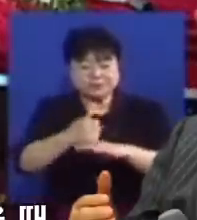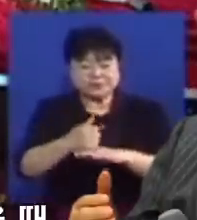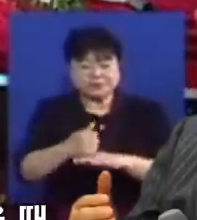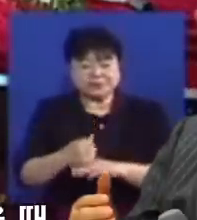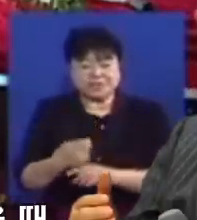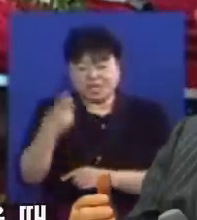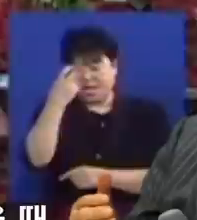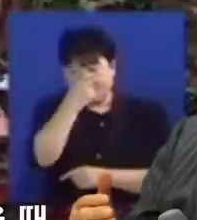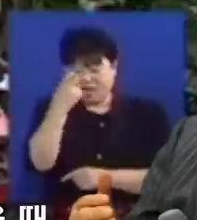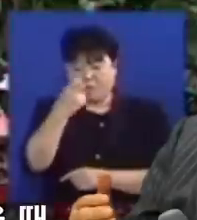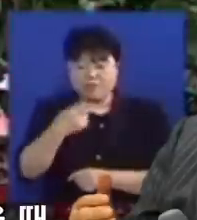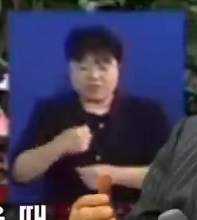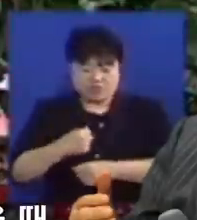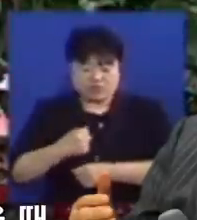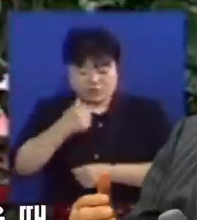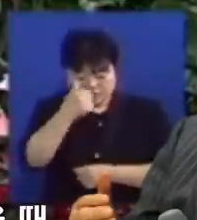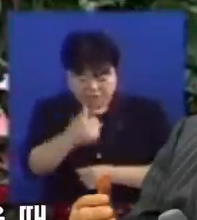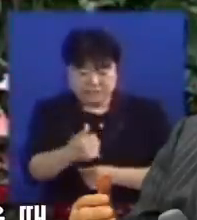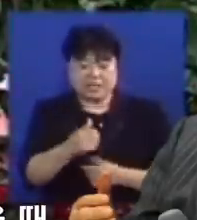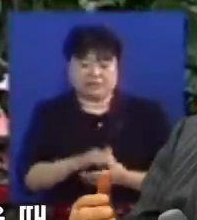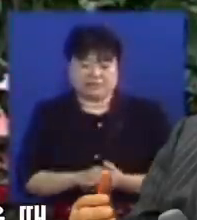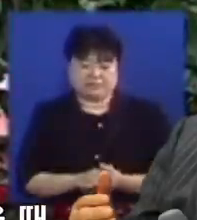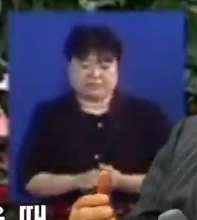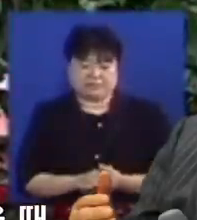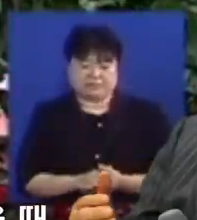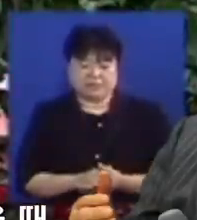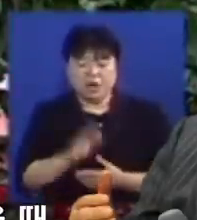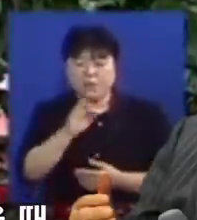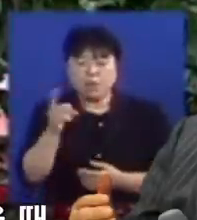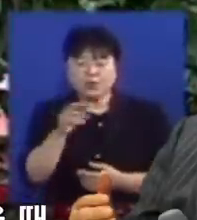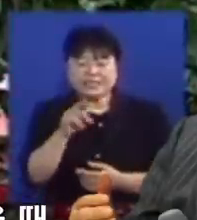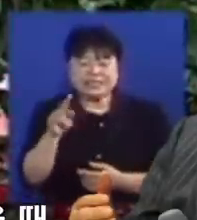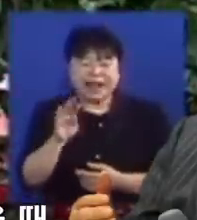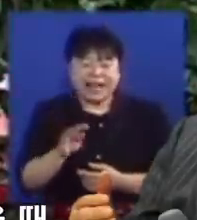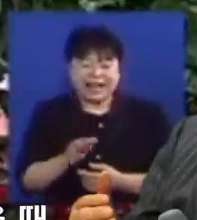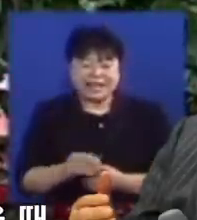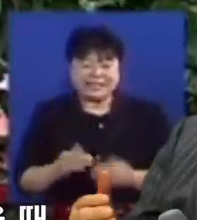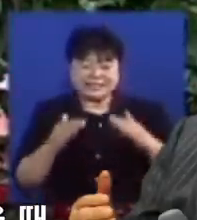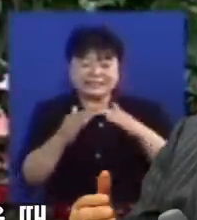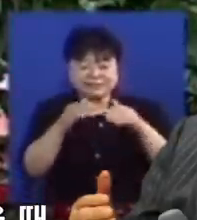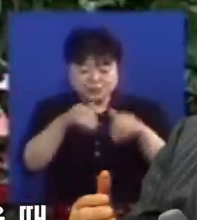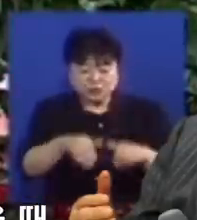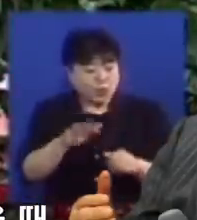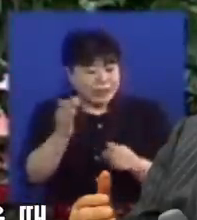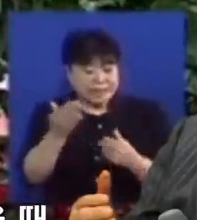경비병 대장이었었습니다. 12대장 보디바르의 집 종이 되어